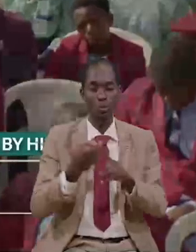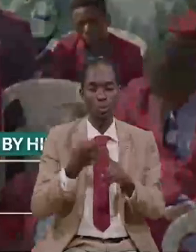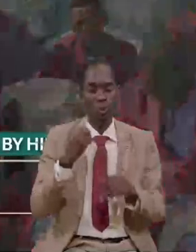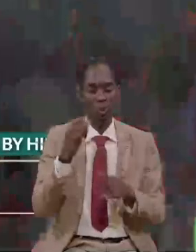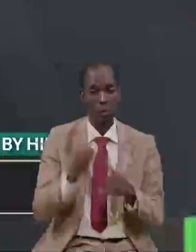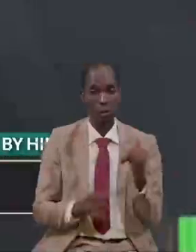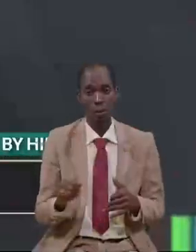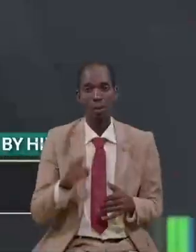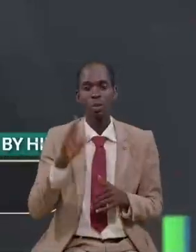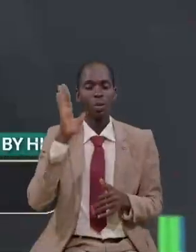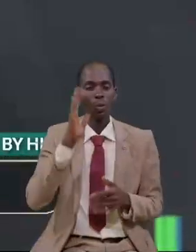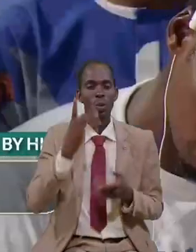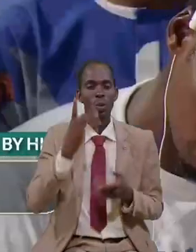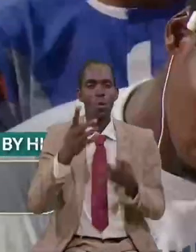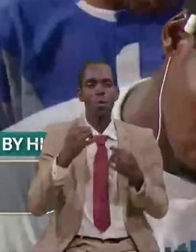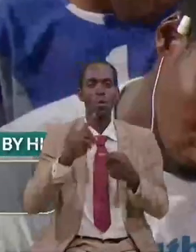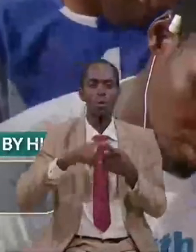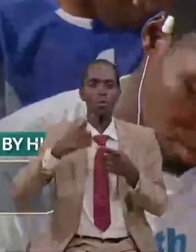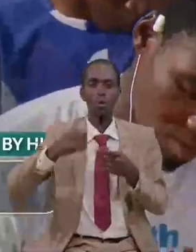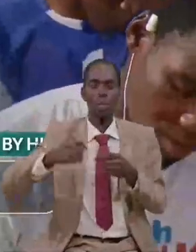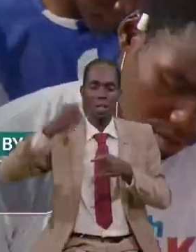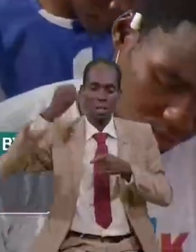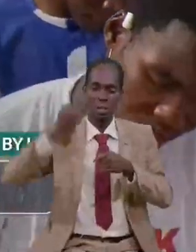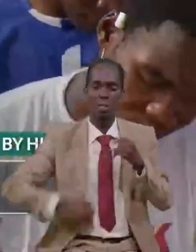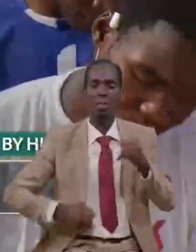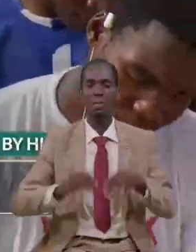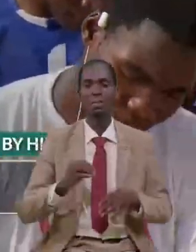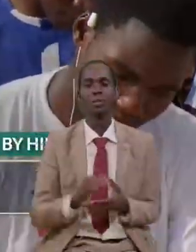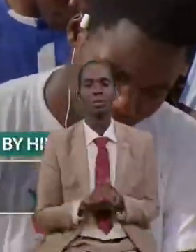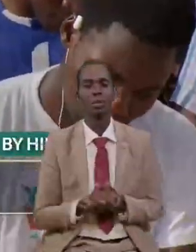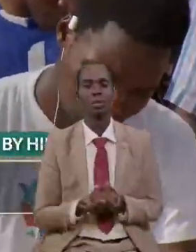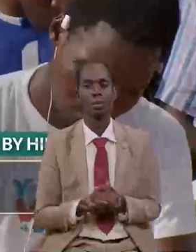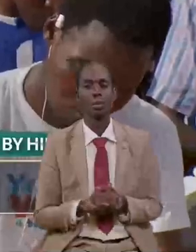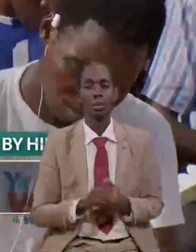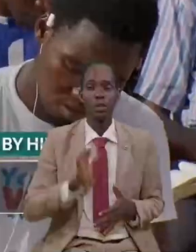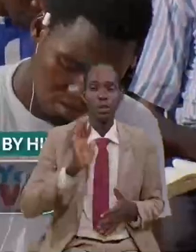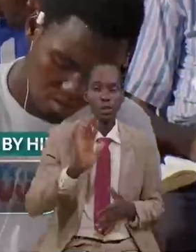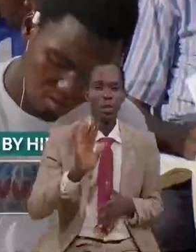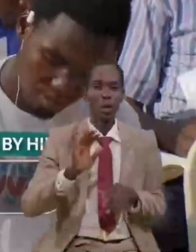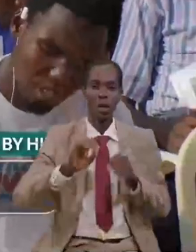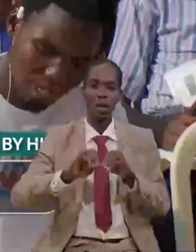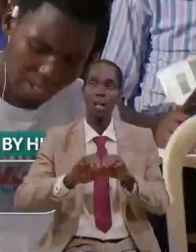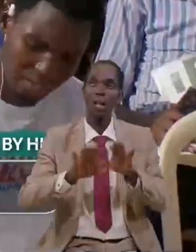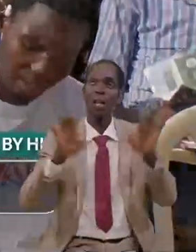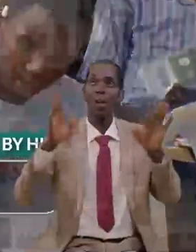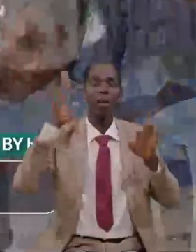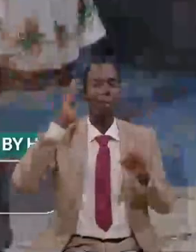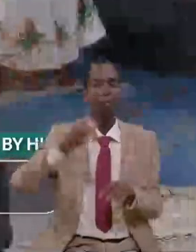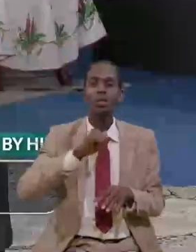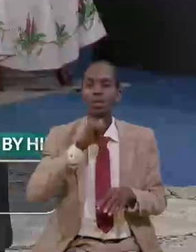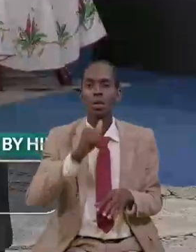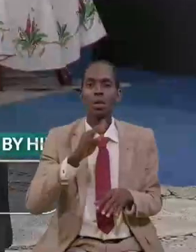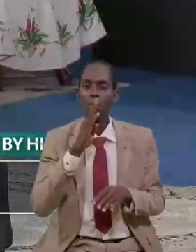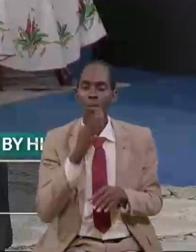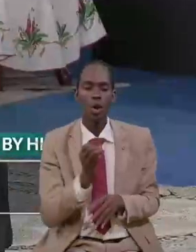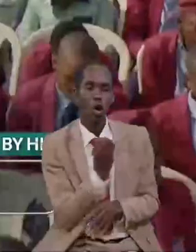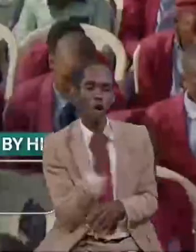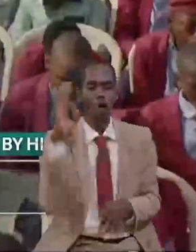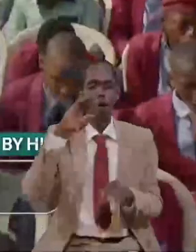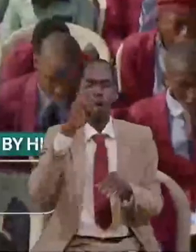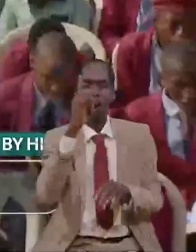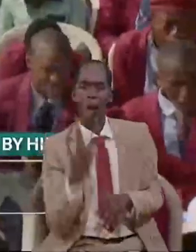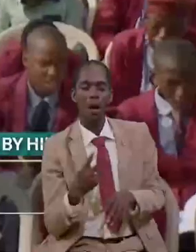Tu parviendras jusqu'à la fin. Ta lumière ne s'éteindra pas au beau milieu